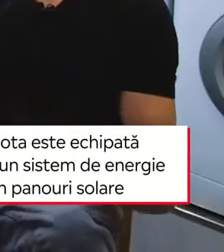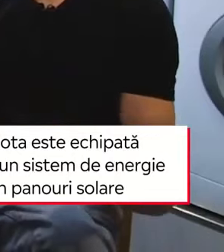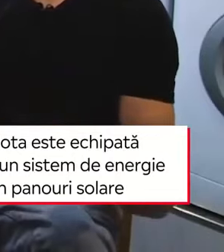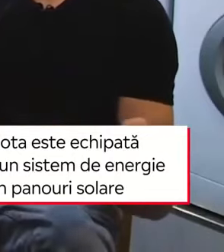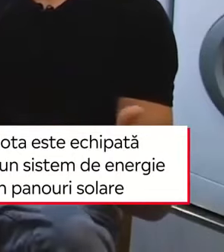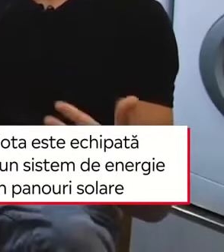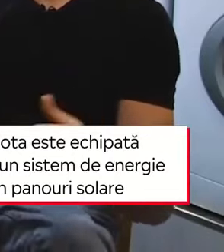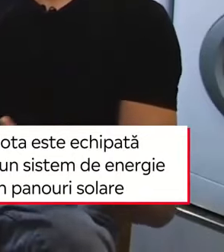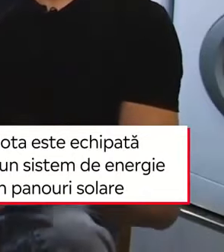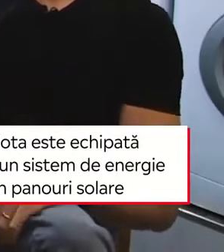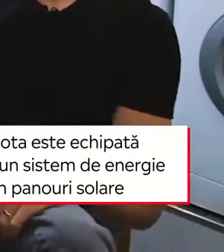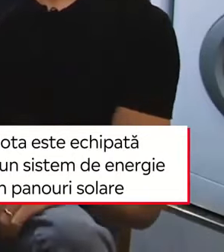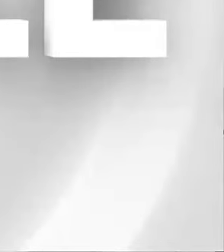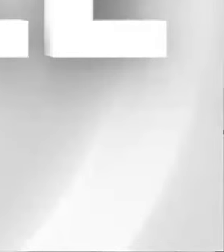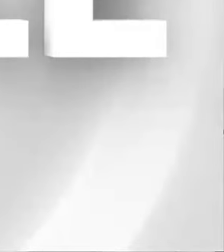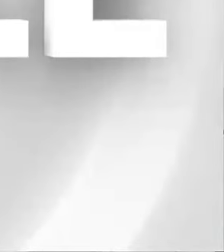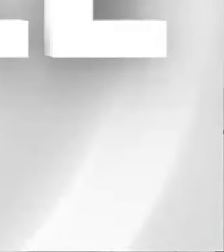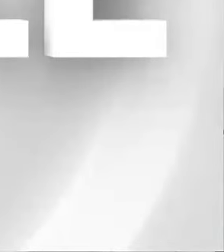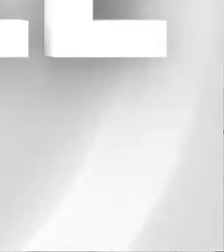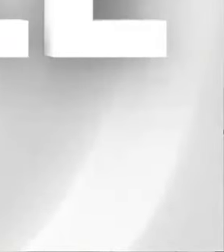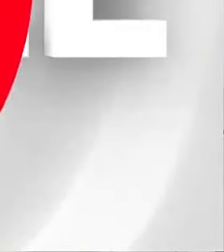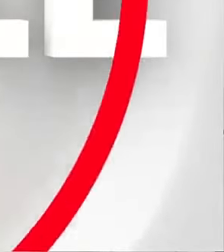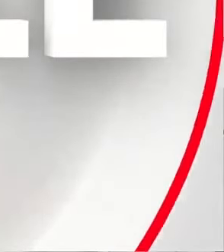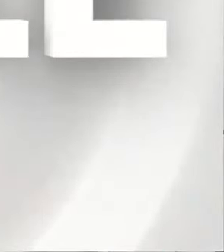walking dead zone